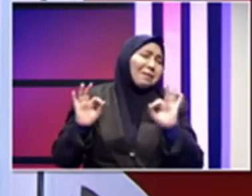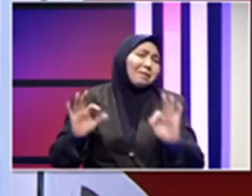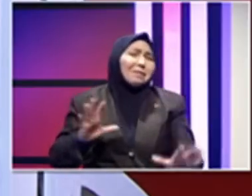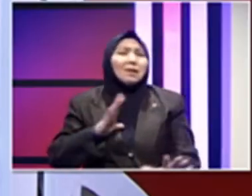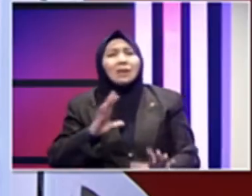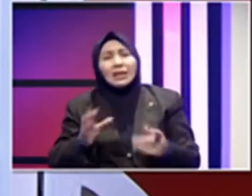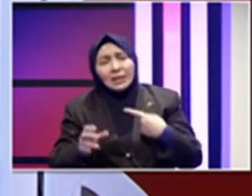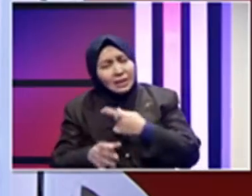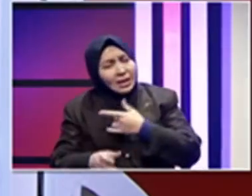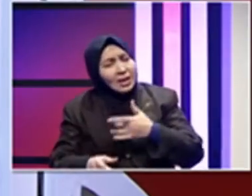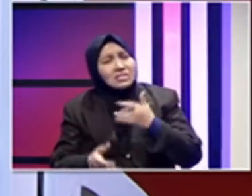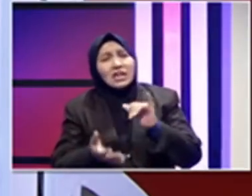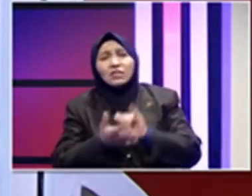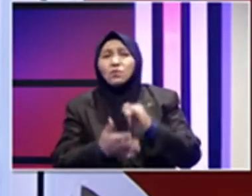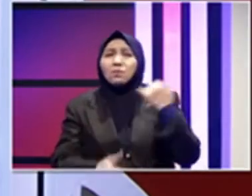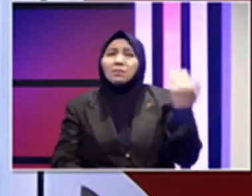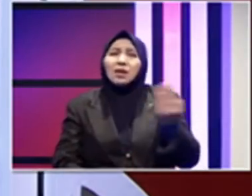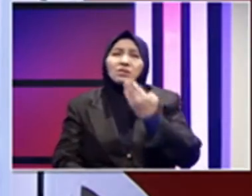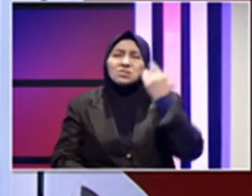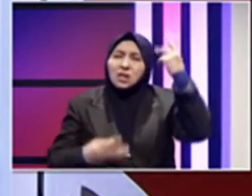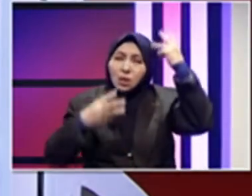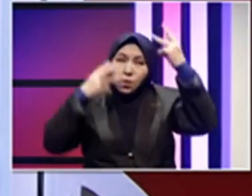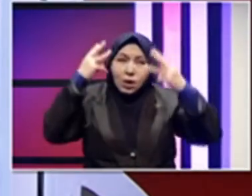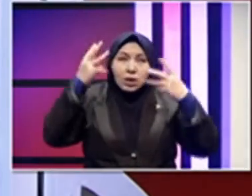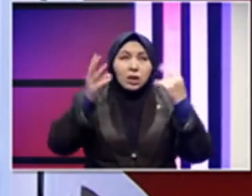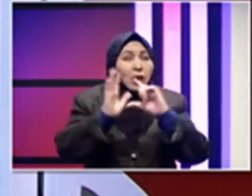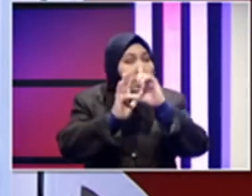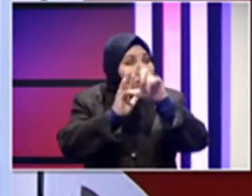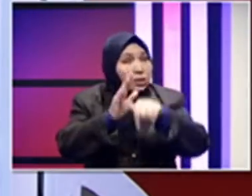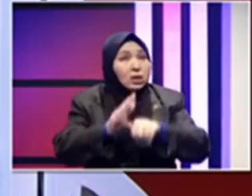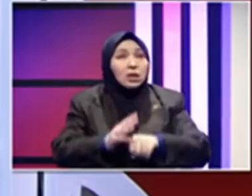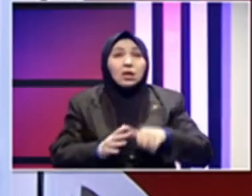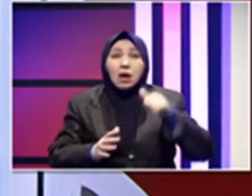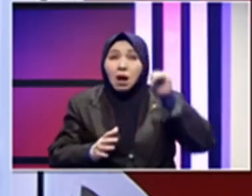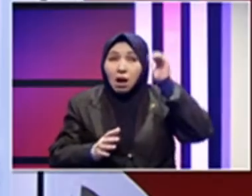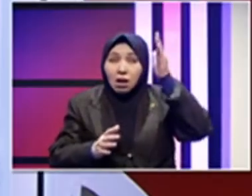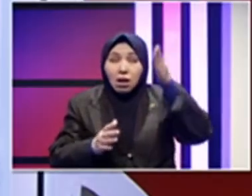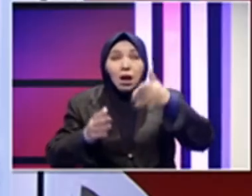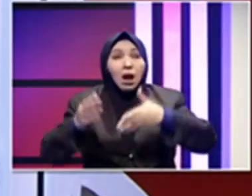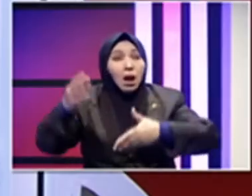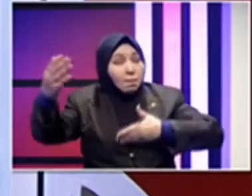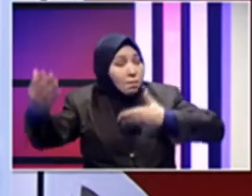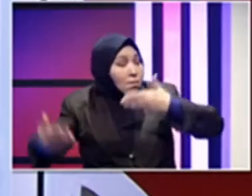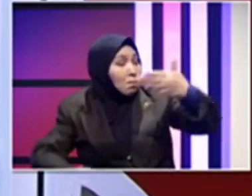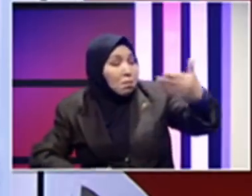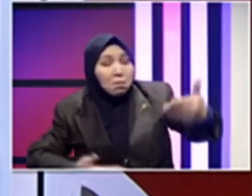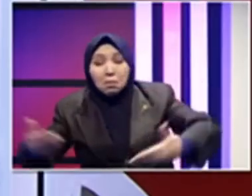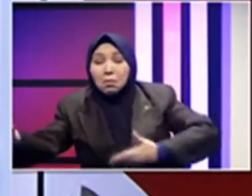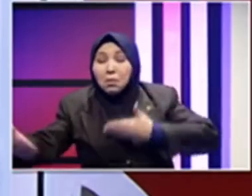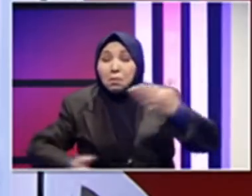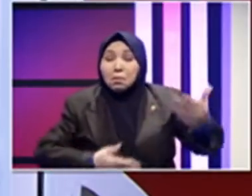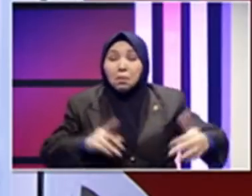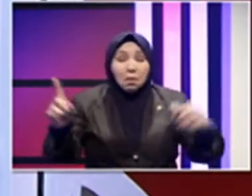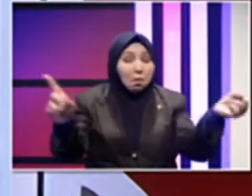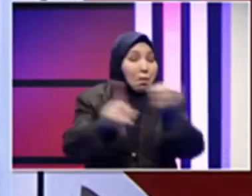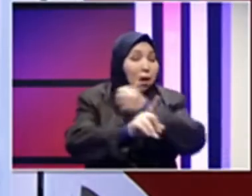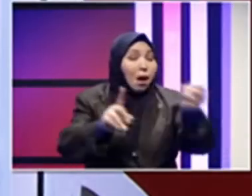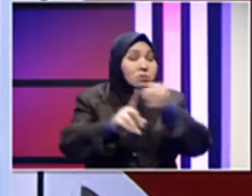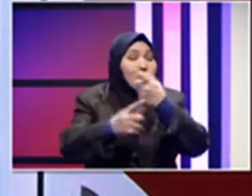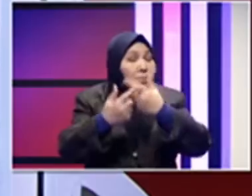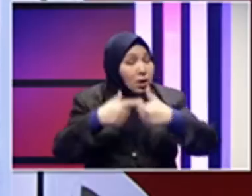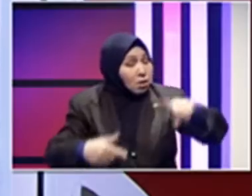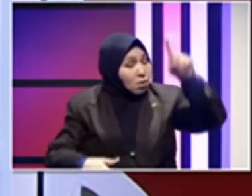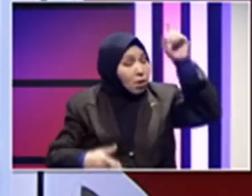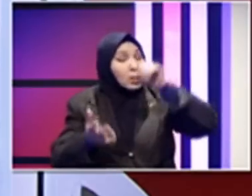kan. Kalau kita rasakan bahawa itu biasa, khuatir ianya nanti akan menjemput lebih banyak azab daripada betul. Allah Subhanahu Wa Taala. Yang ini